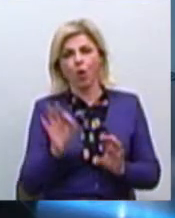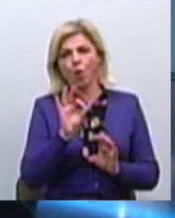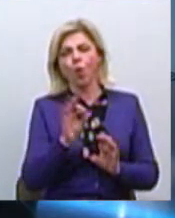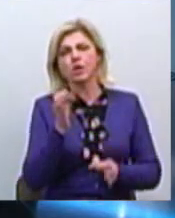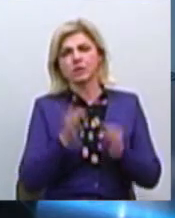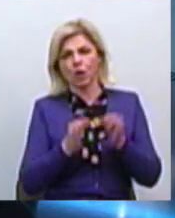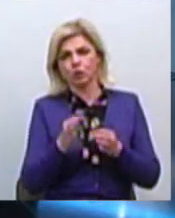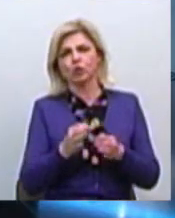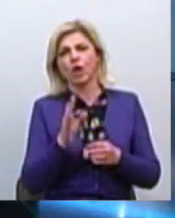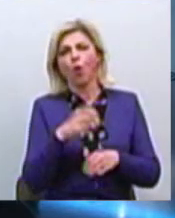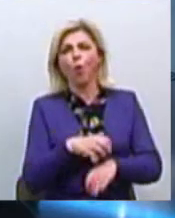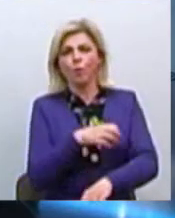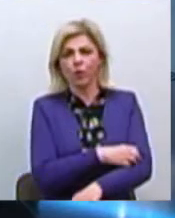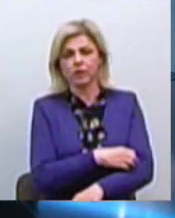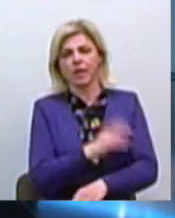та